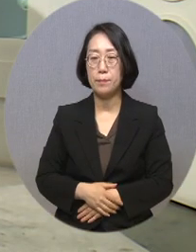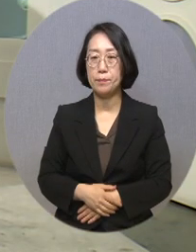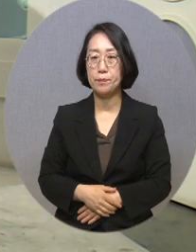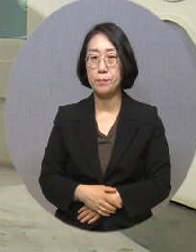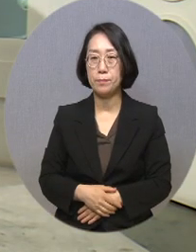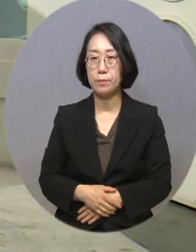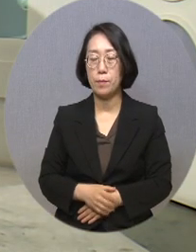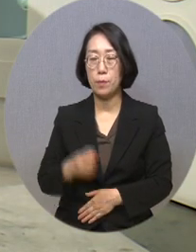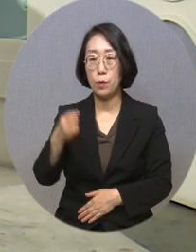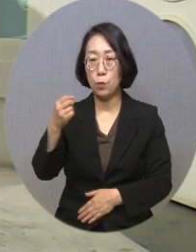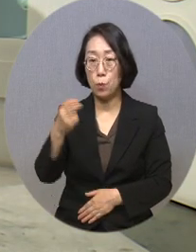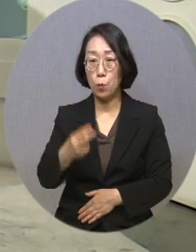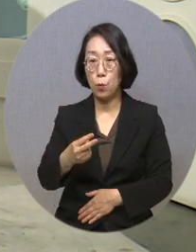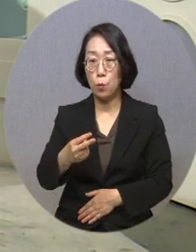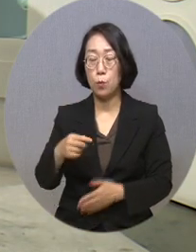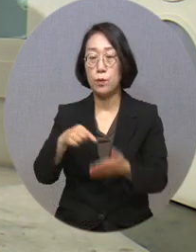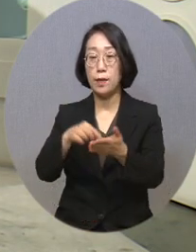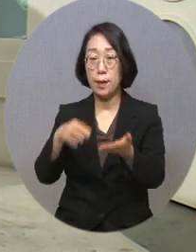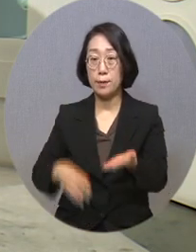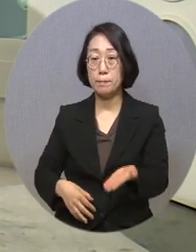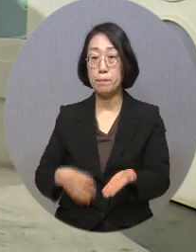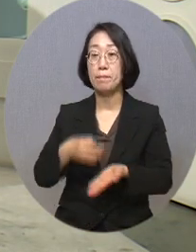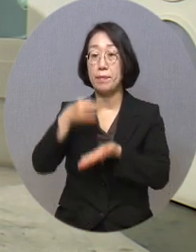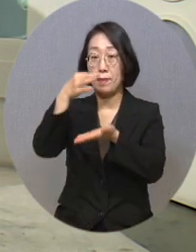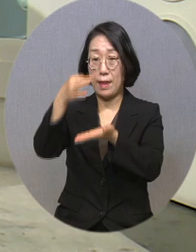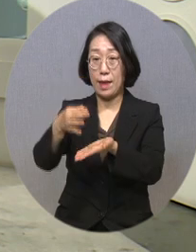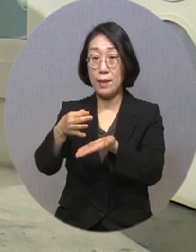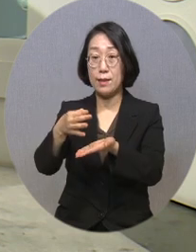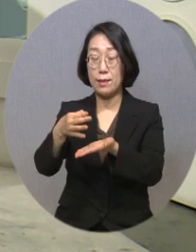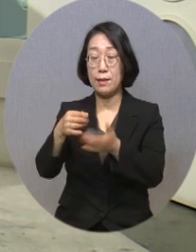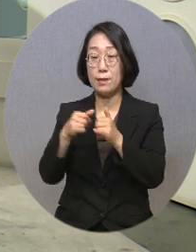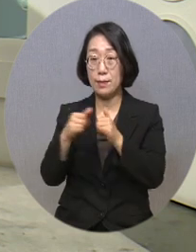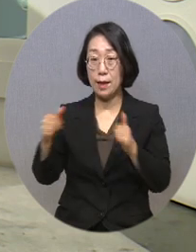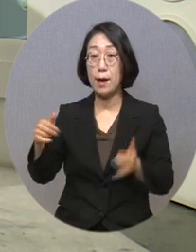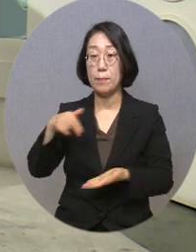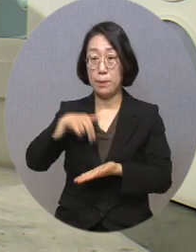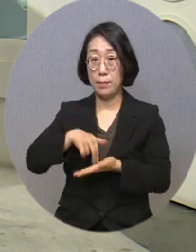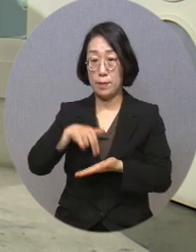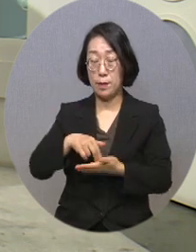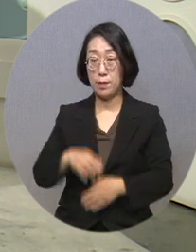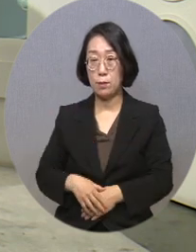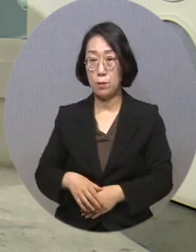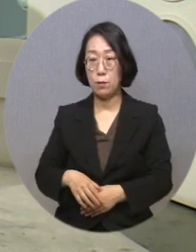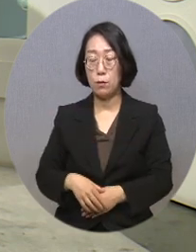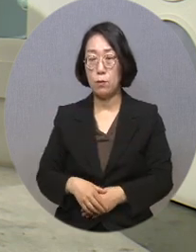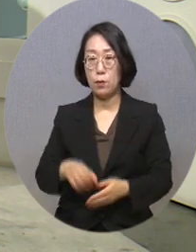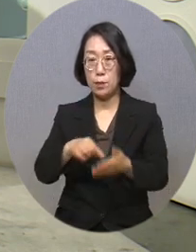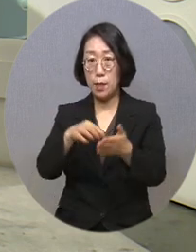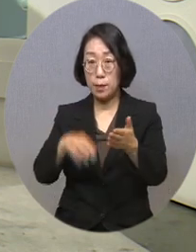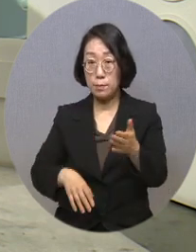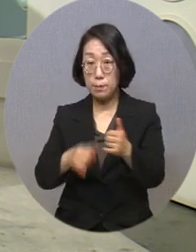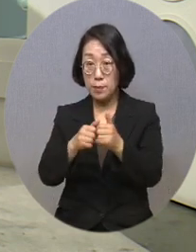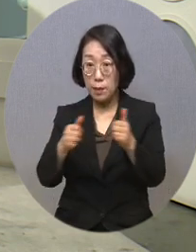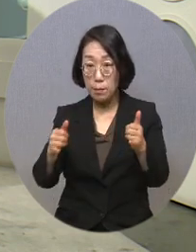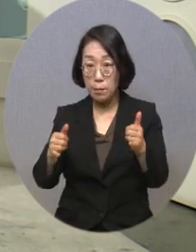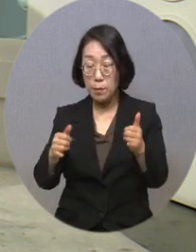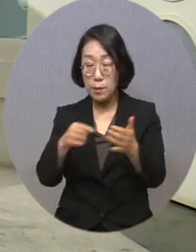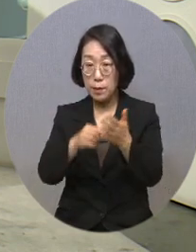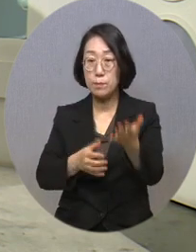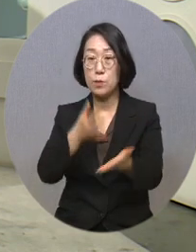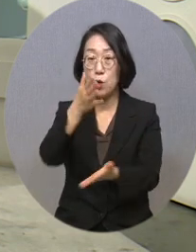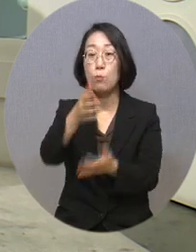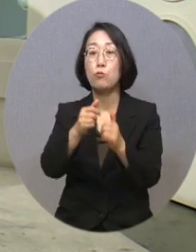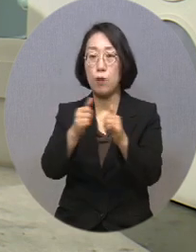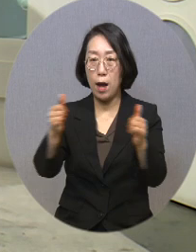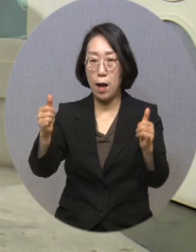그리고 납세자들이 사실은 우리 세무사들을 이제는 조세 전문가, 네. 그리고